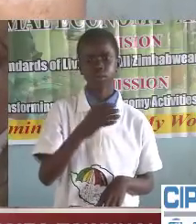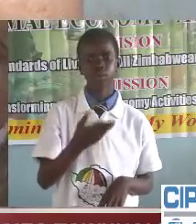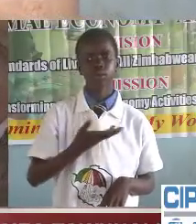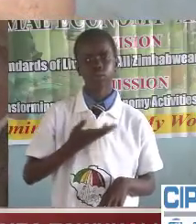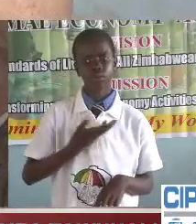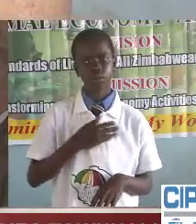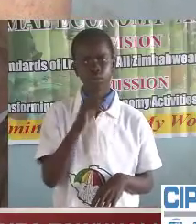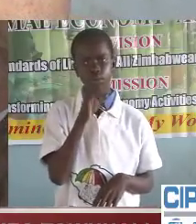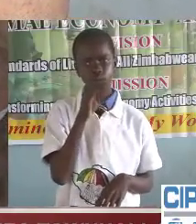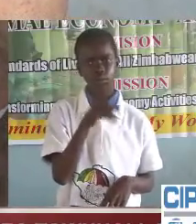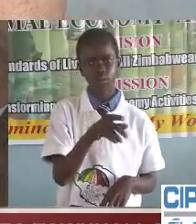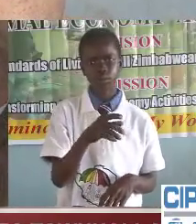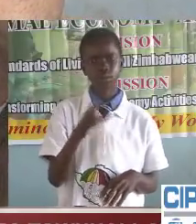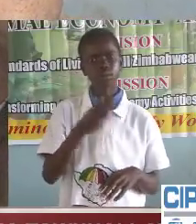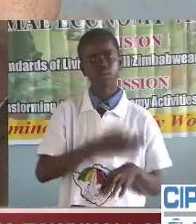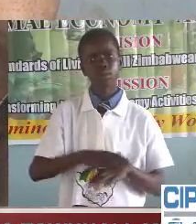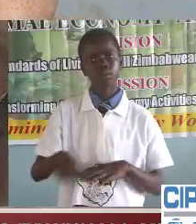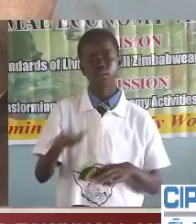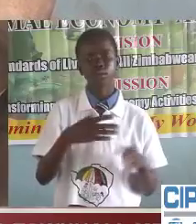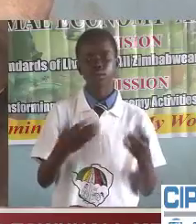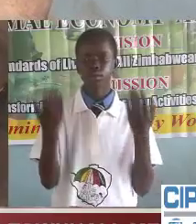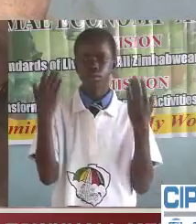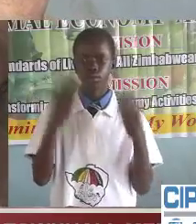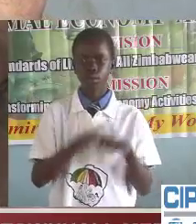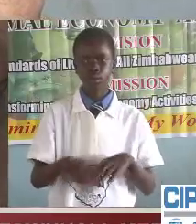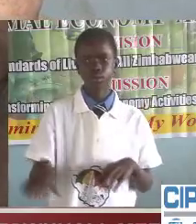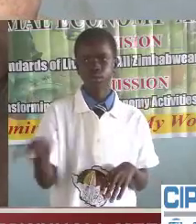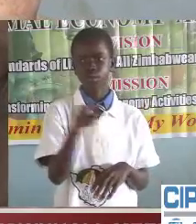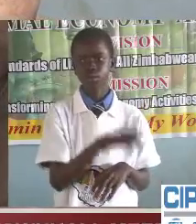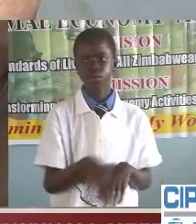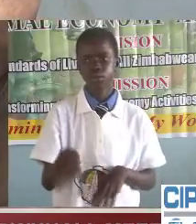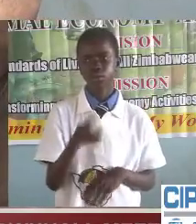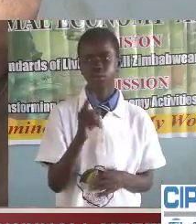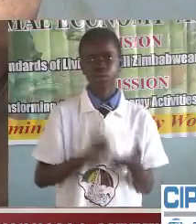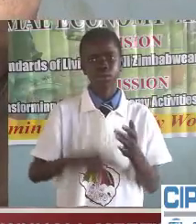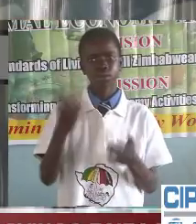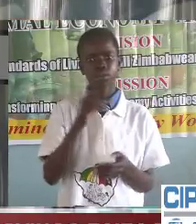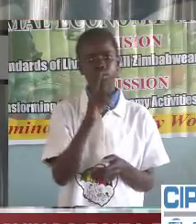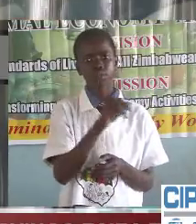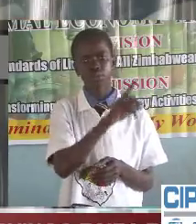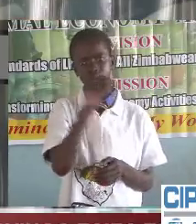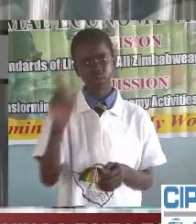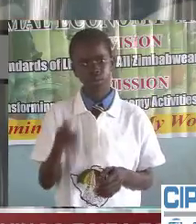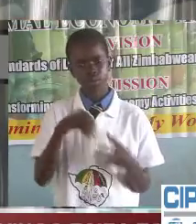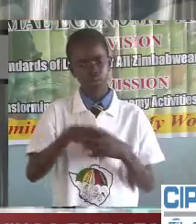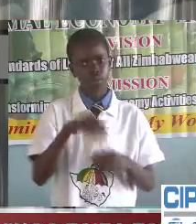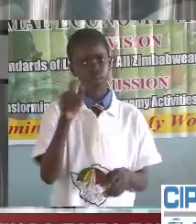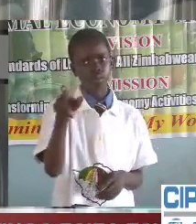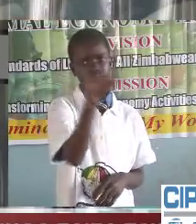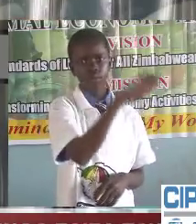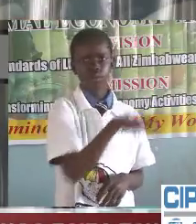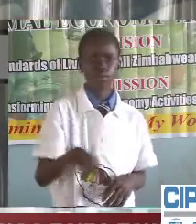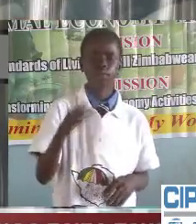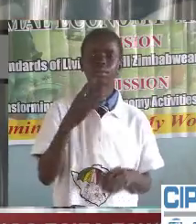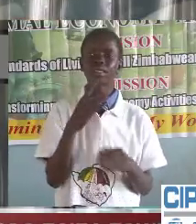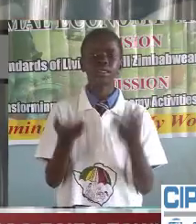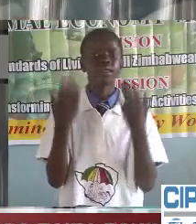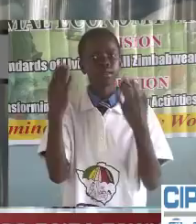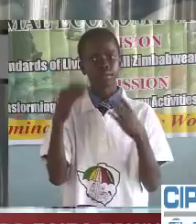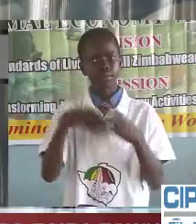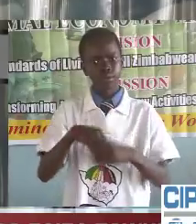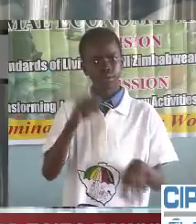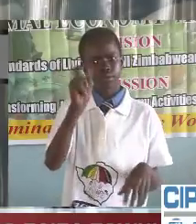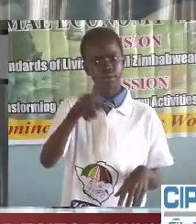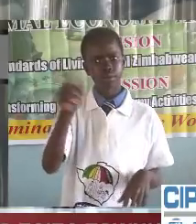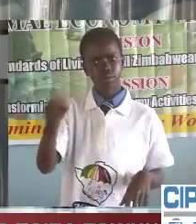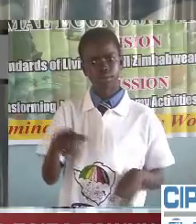FM. Saka pari zvino ndoda kuti musununguke nekuda kuti tichange tichizobvunzana mibvunzo. Saka this is a free environment. Ndinoda